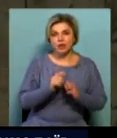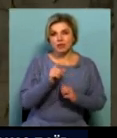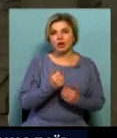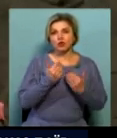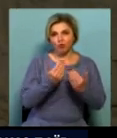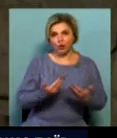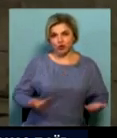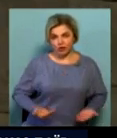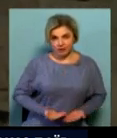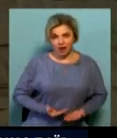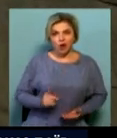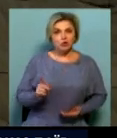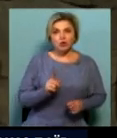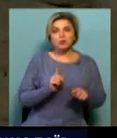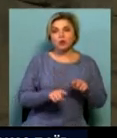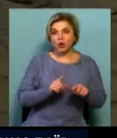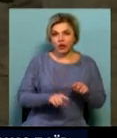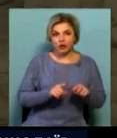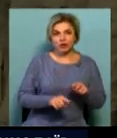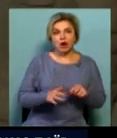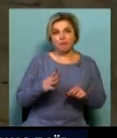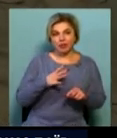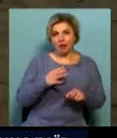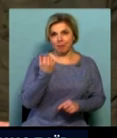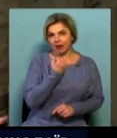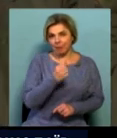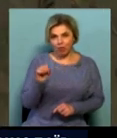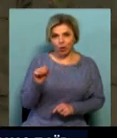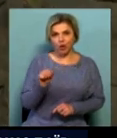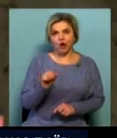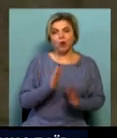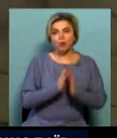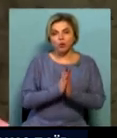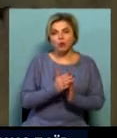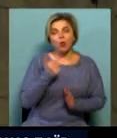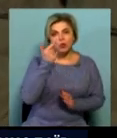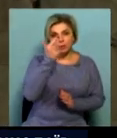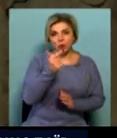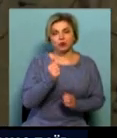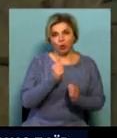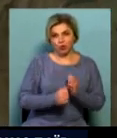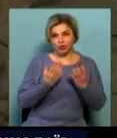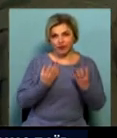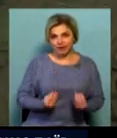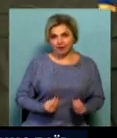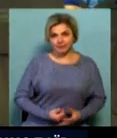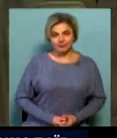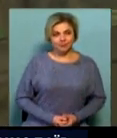життя, щоб скоріша була перемога. Прошу Господа кожного дня.